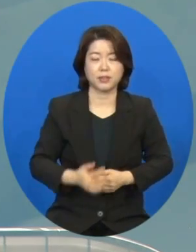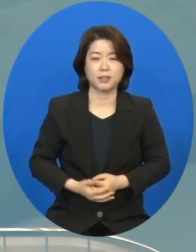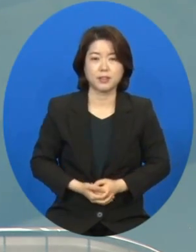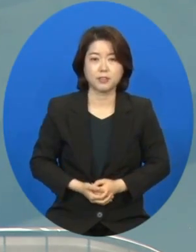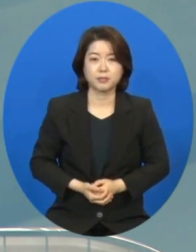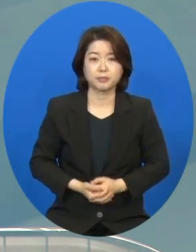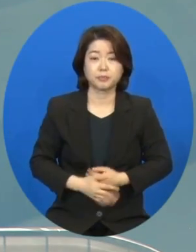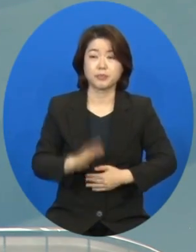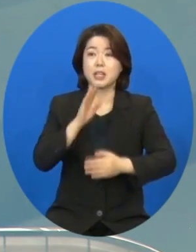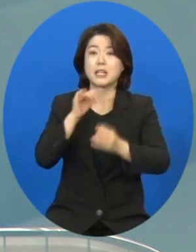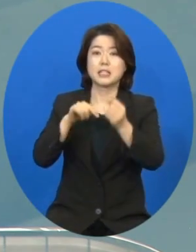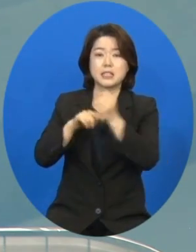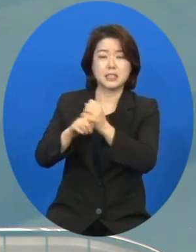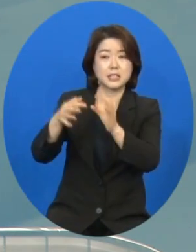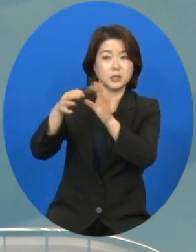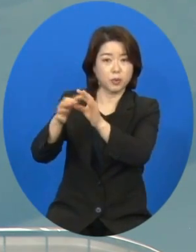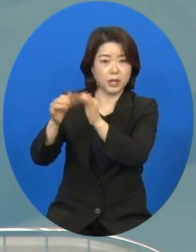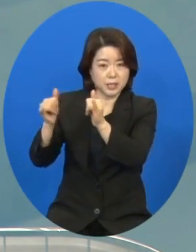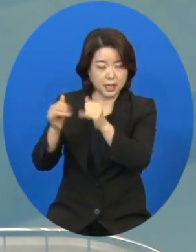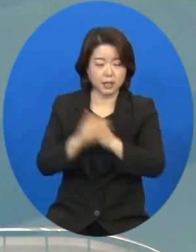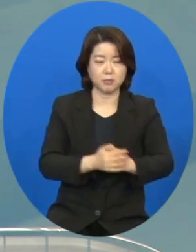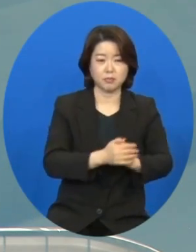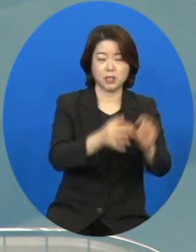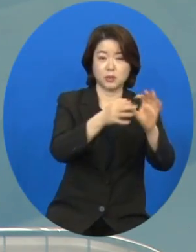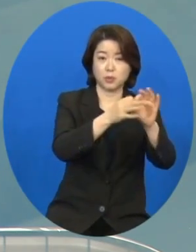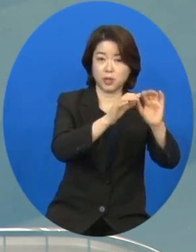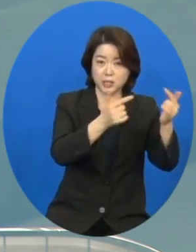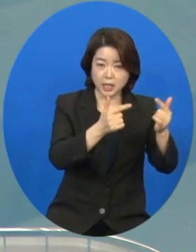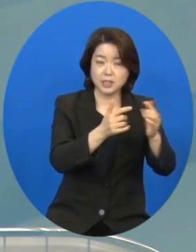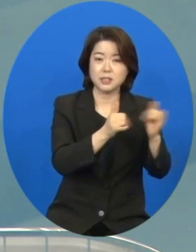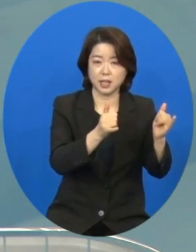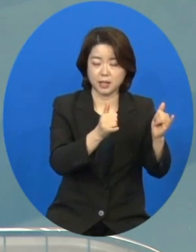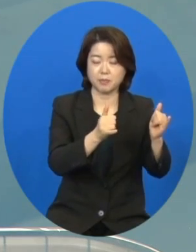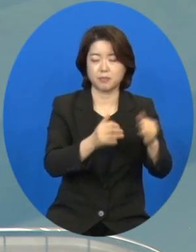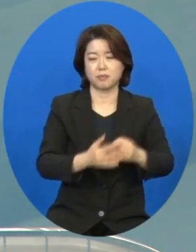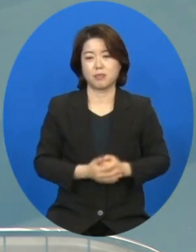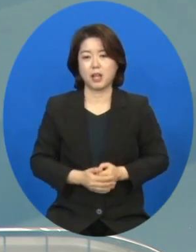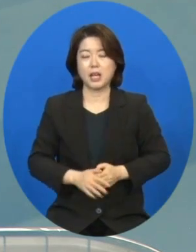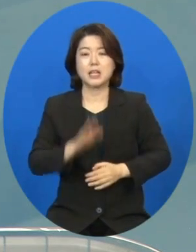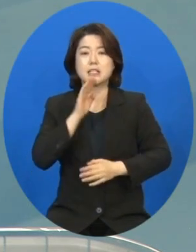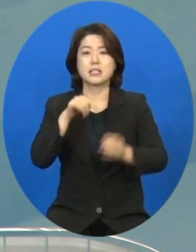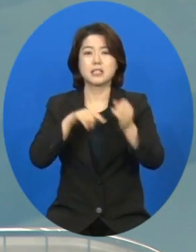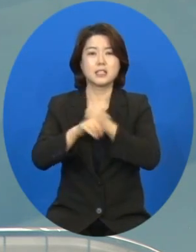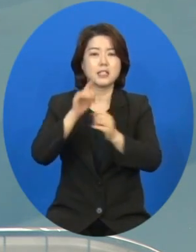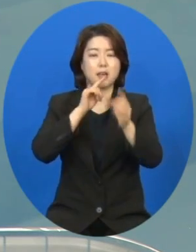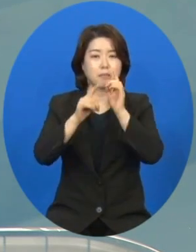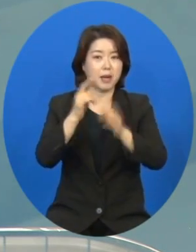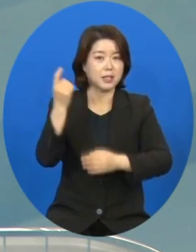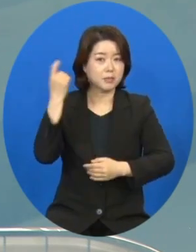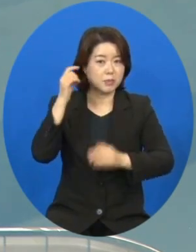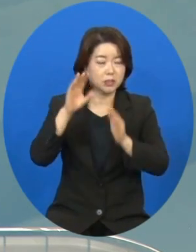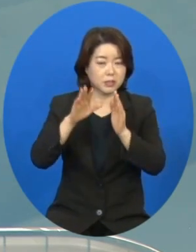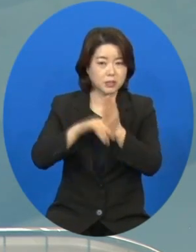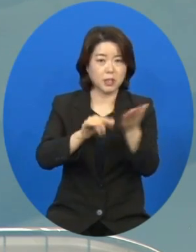진리에 속한 사람과 진리에 속하지 않은 사람은 진리의 말씀을 들을 때 반응이 다릅니다.